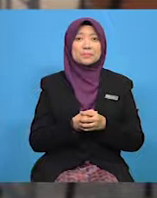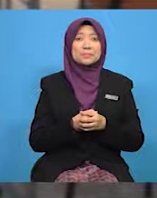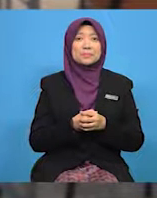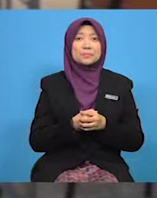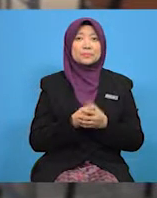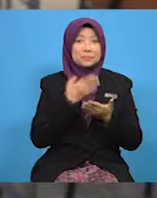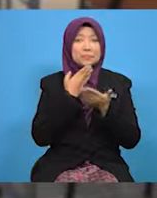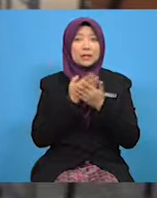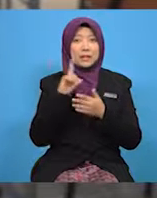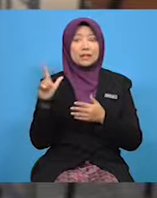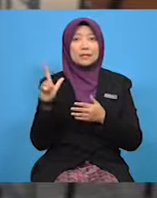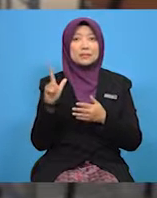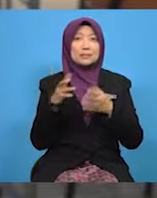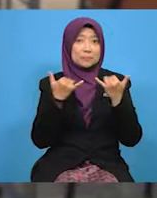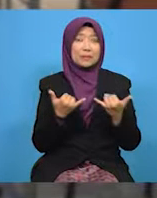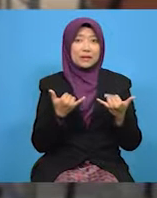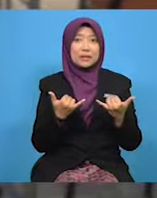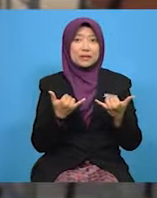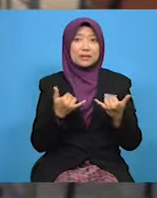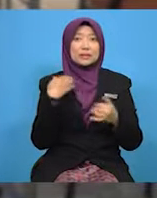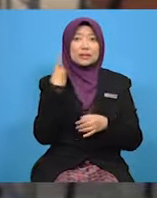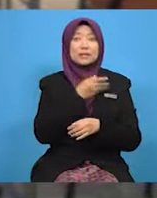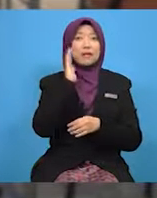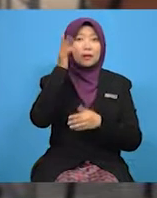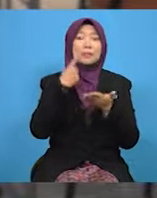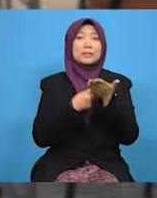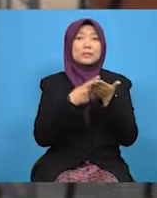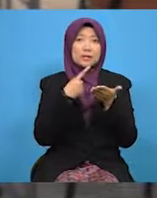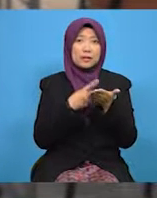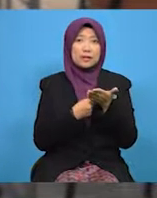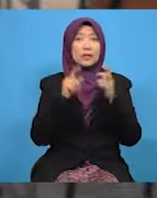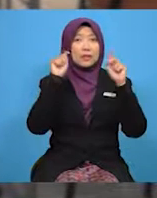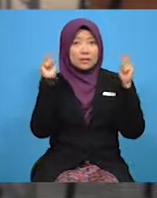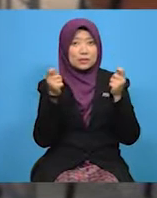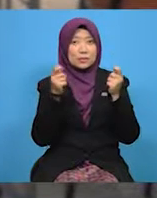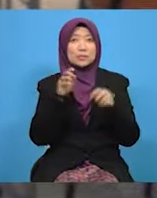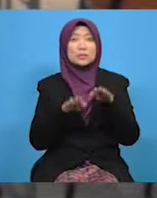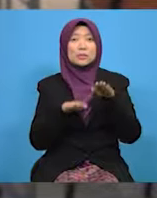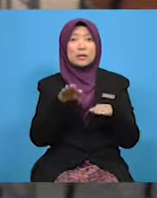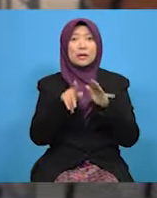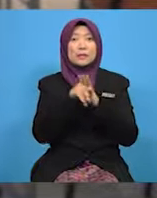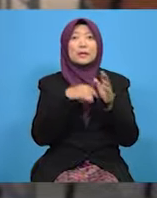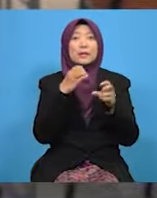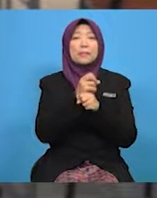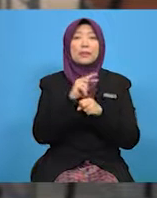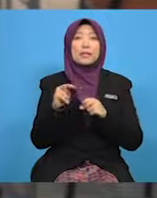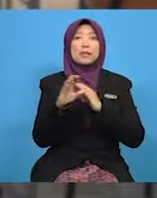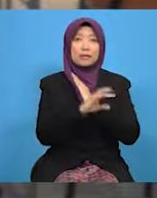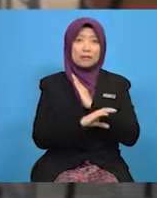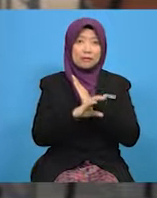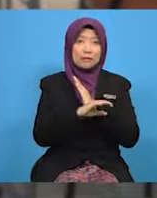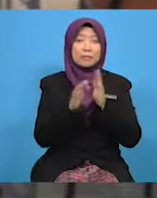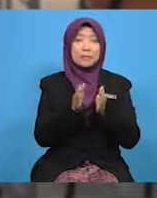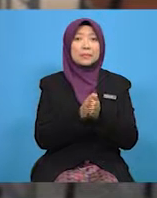Baiklah, kali ini kita akan membincangkan tajuk keseimbangan pendapatan negara,